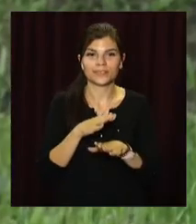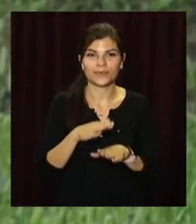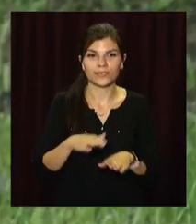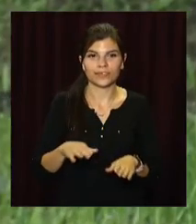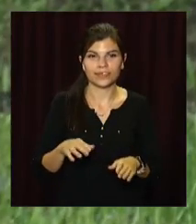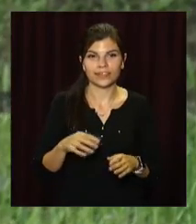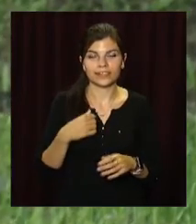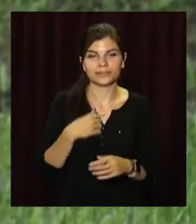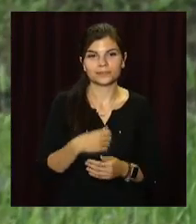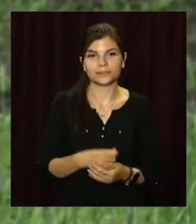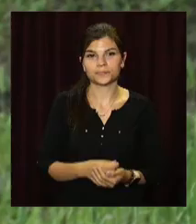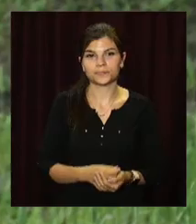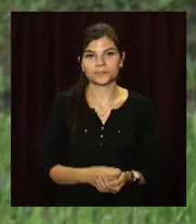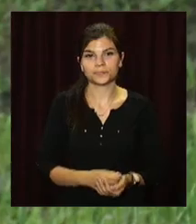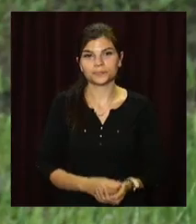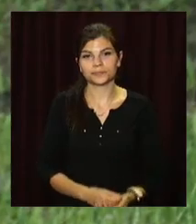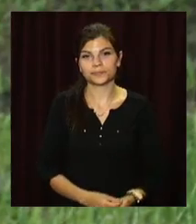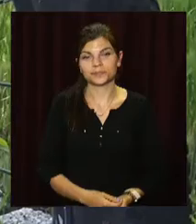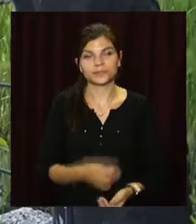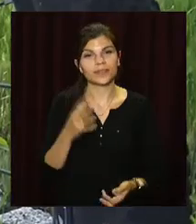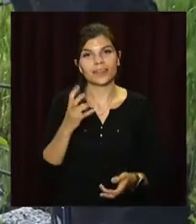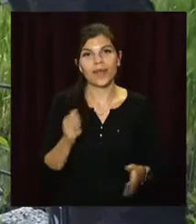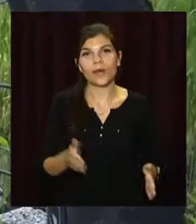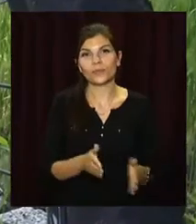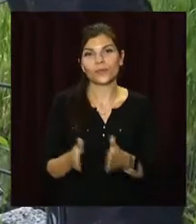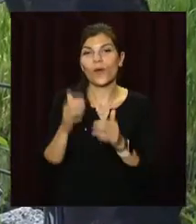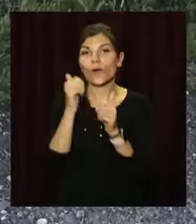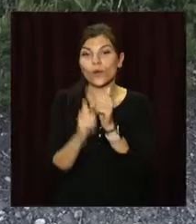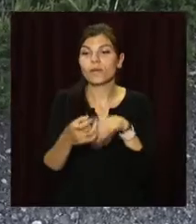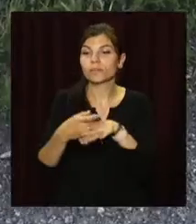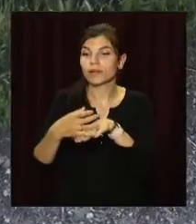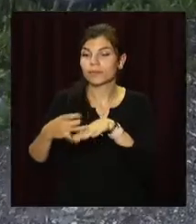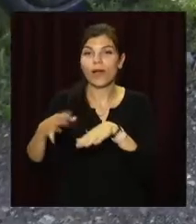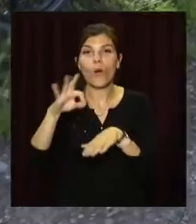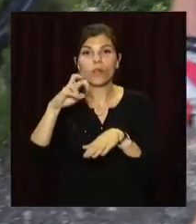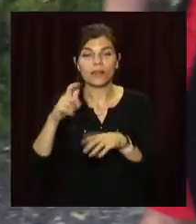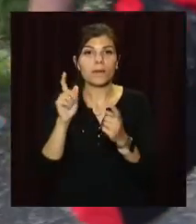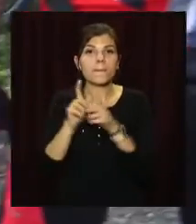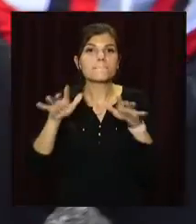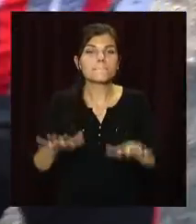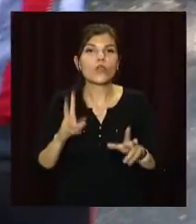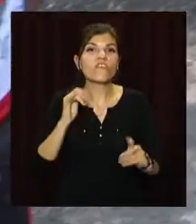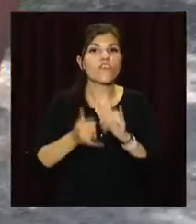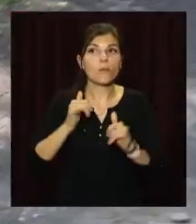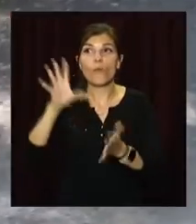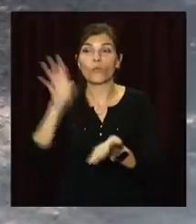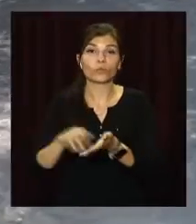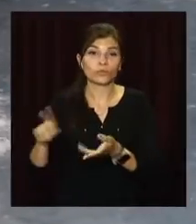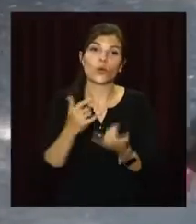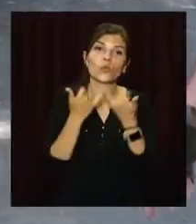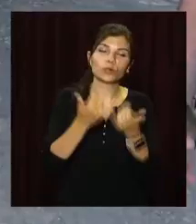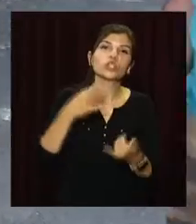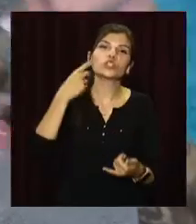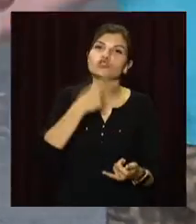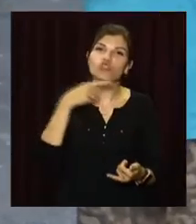На шляху до кожного населеного пункту Олега зустрічали місцеві велосипедисти. Одні пригощали черешнями, інші запрошували відвідати